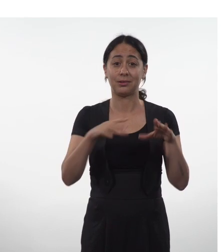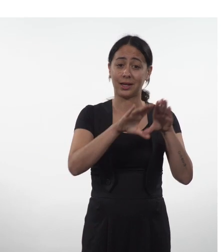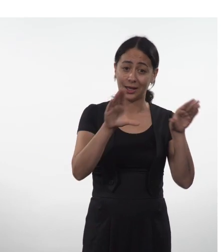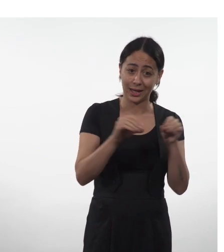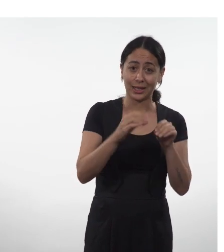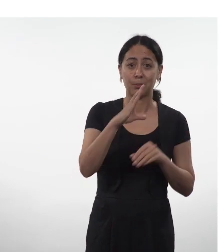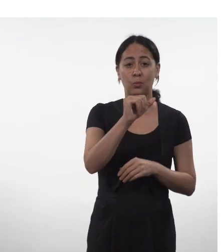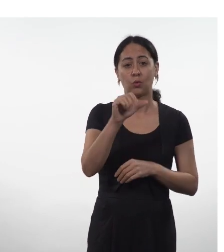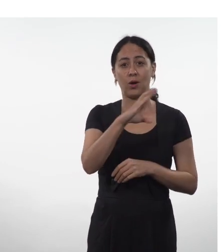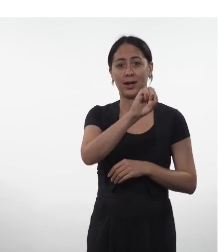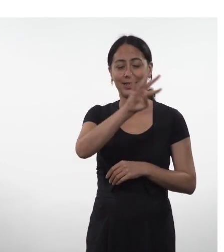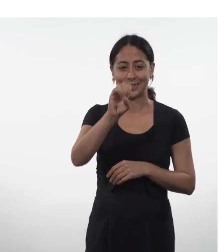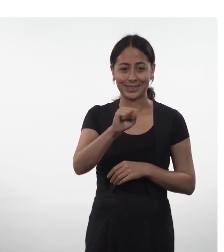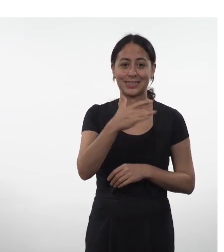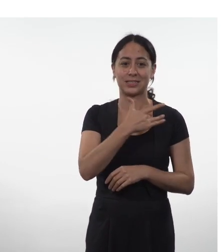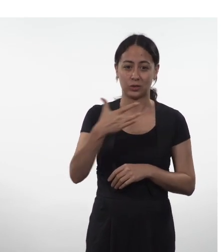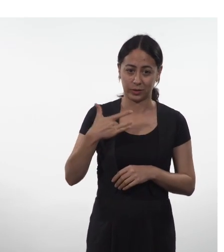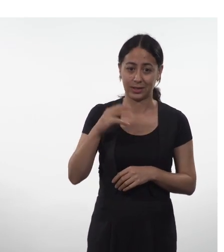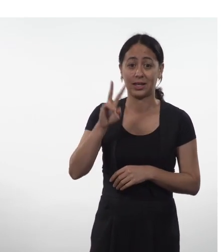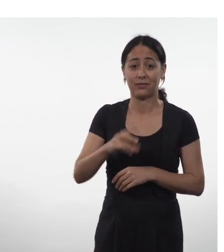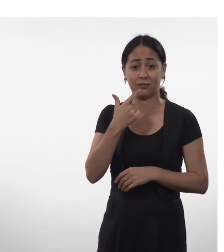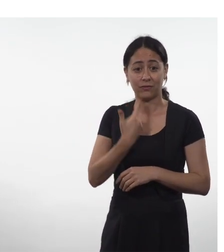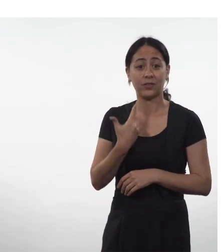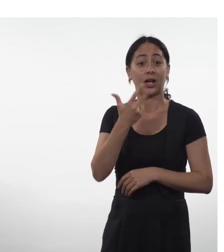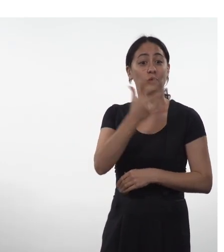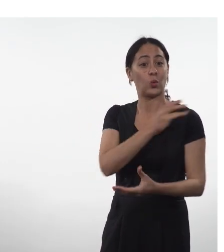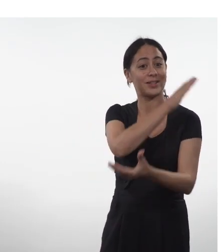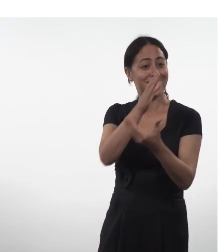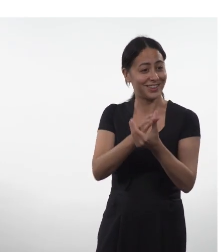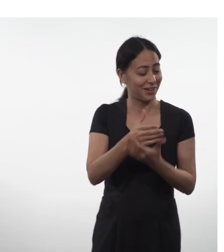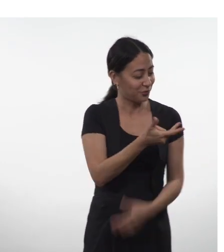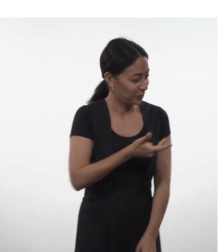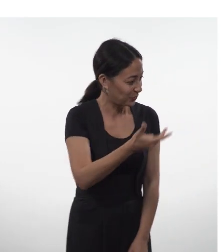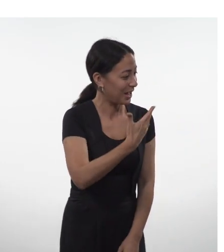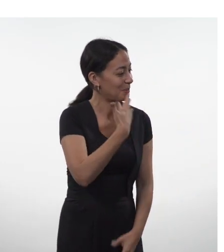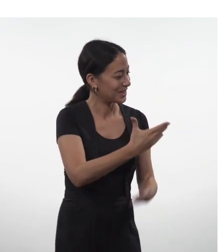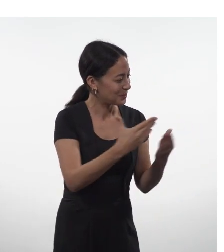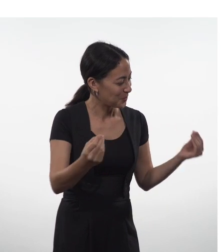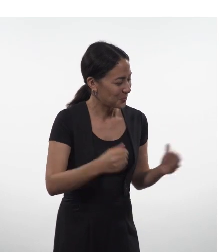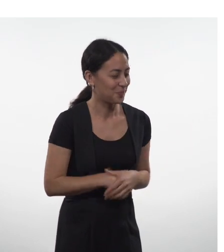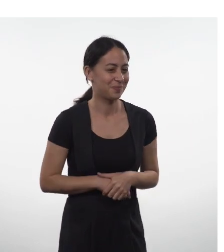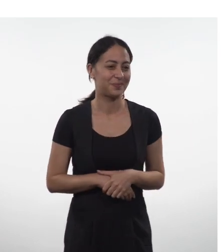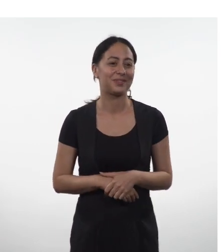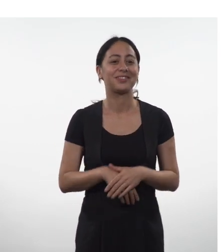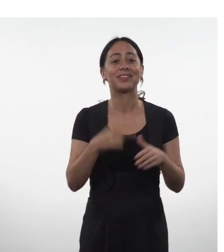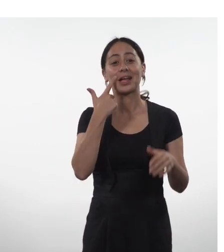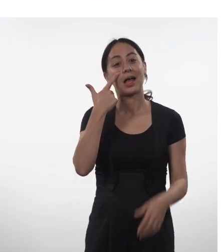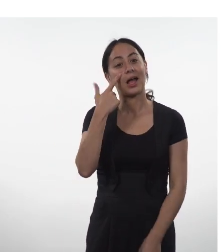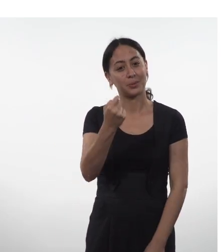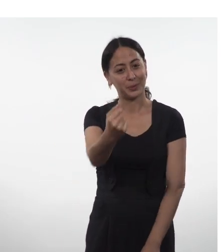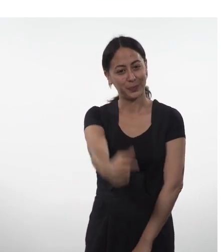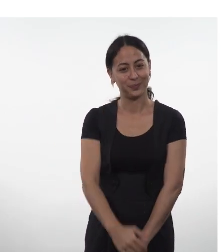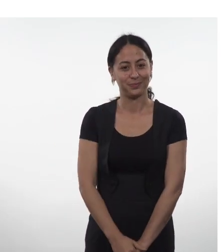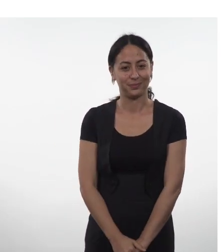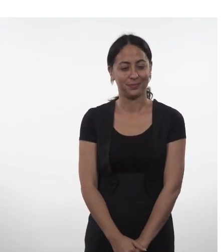de Coactis Santé et un grand merci à nos 3 intervenants du jour sans qui rien n'aurait été possible. Je vous dis à très bientôt.